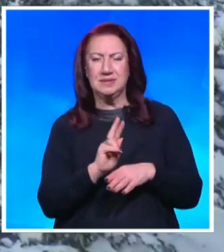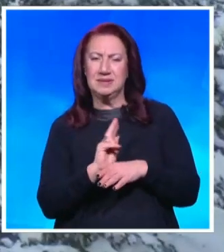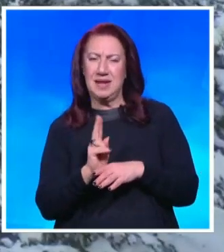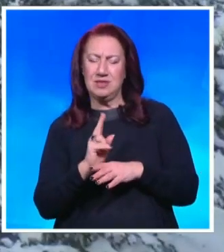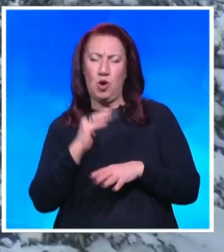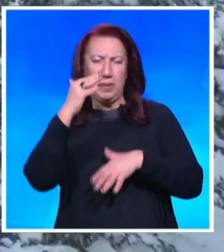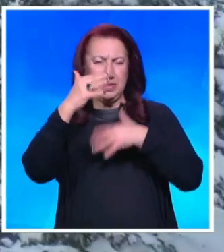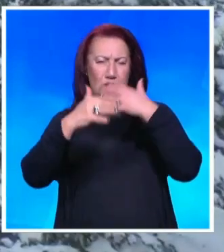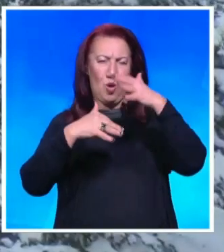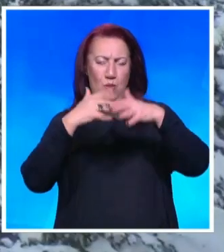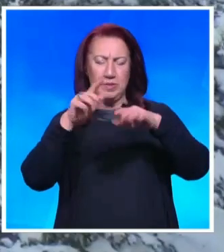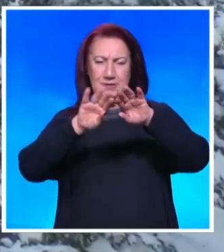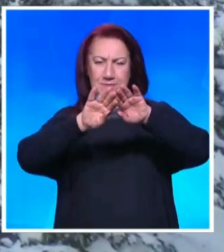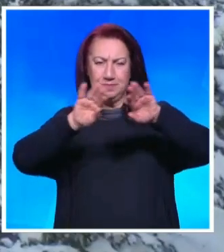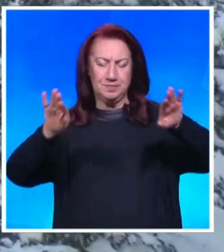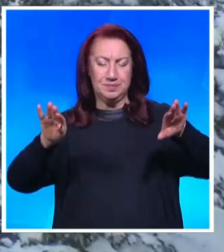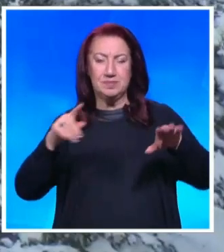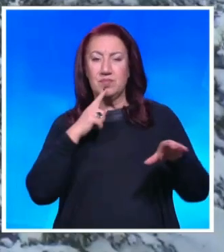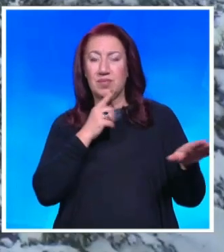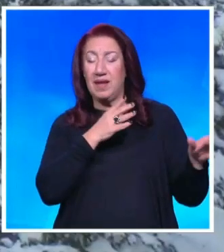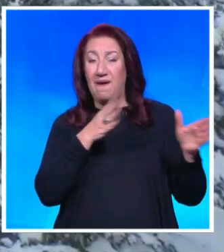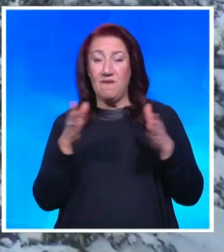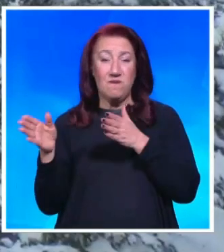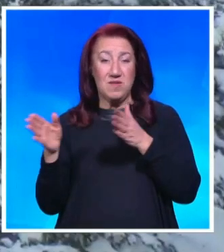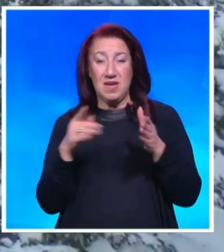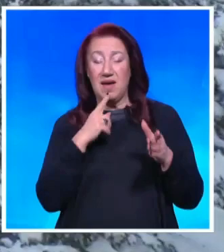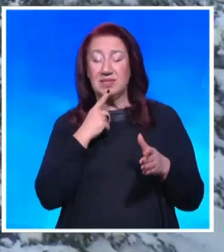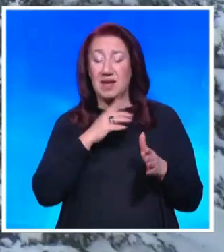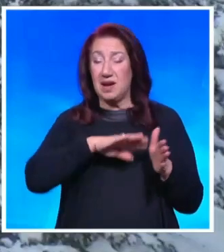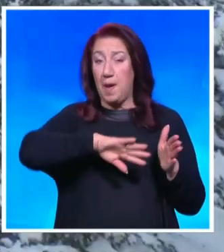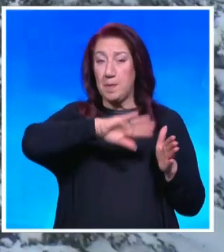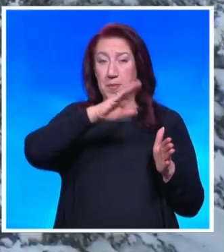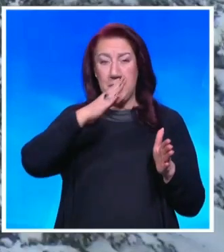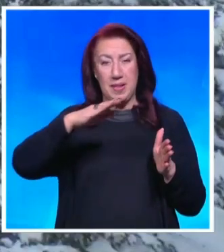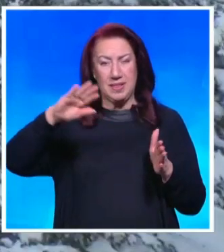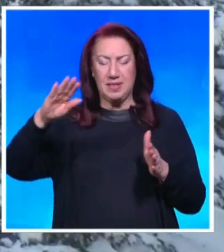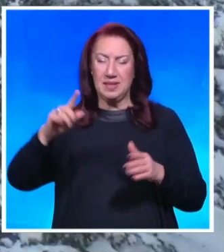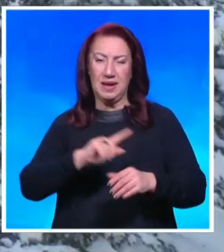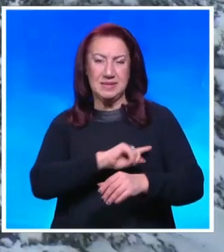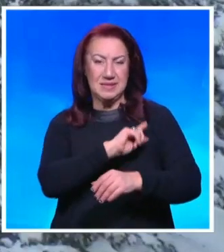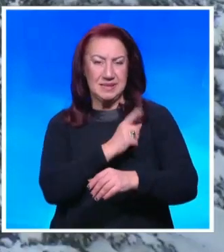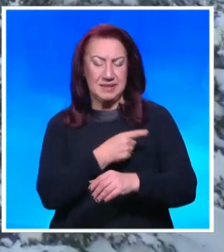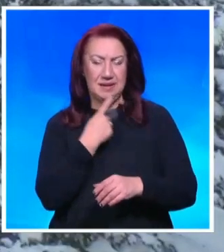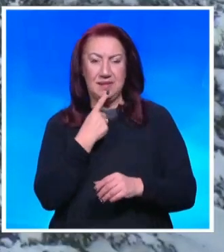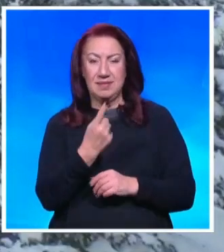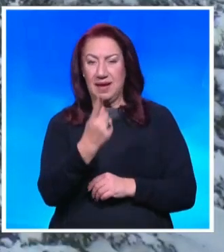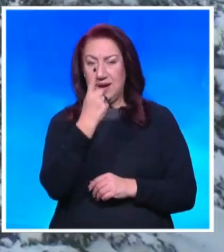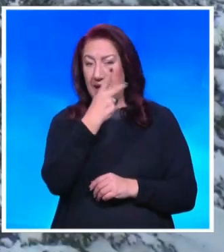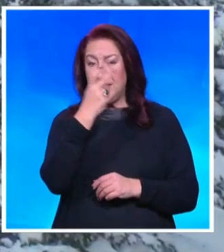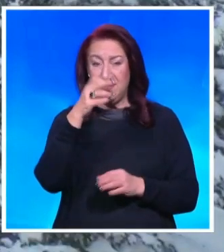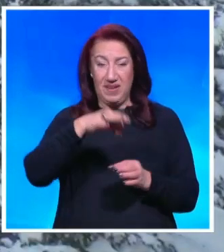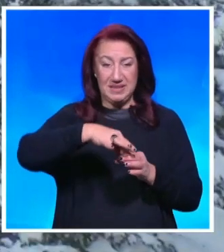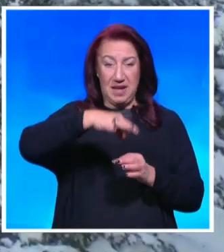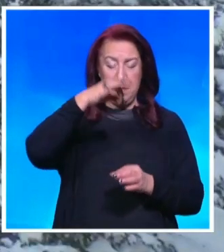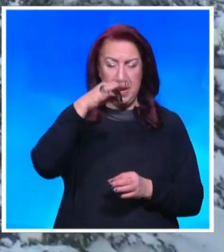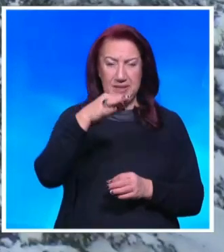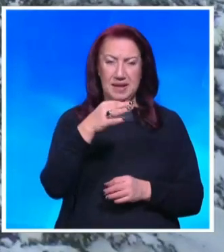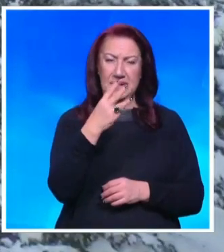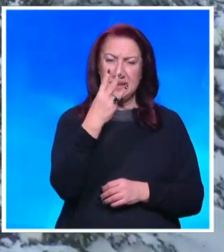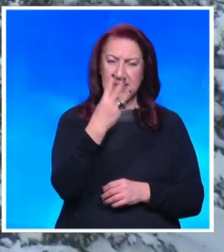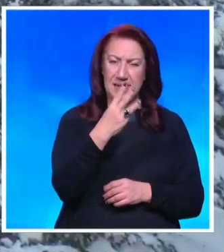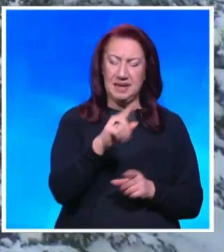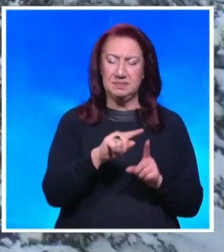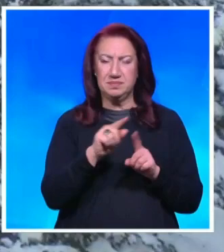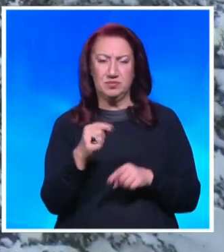планината ще бъде умерен до силен от северозапад температурата на 12200 м височина ще бъде около 34° на